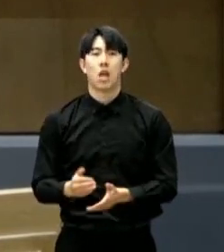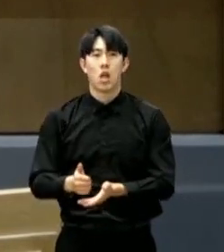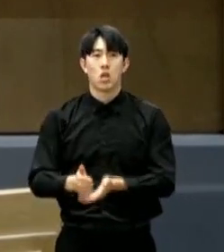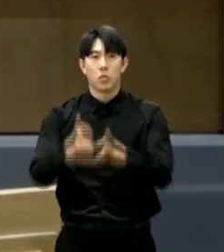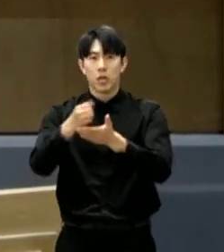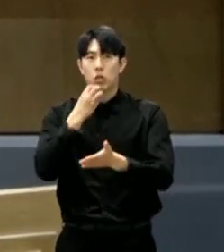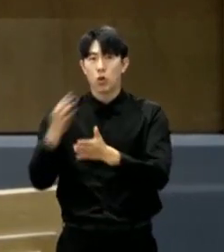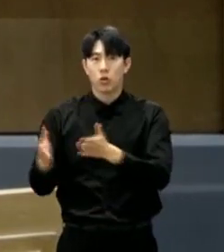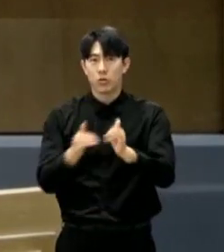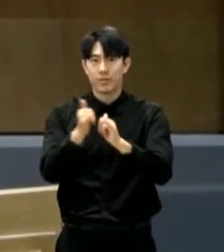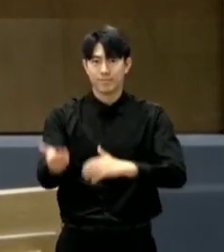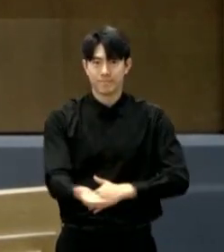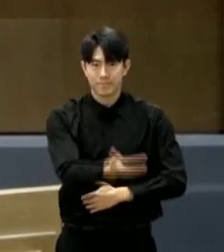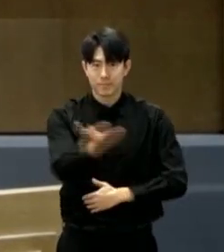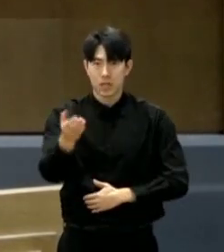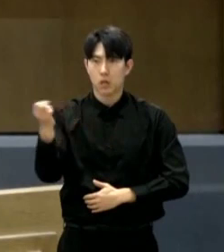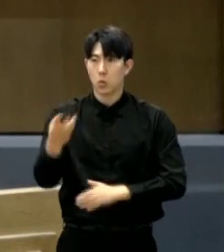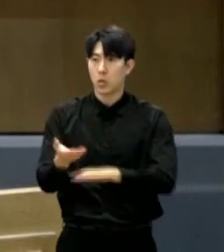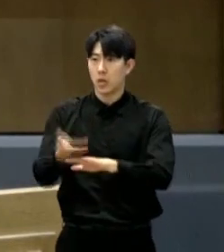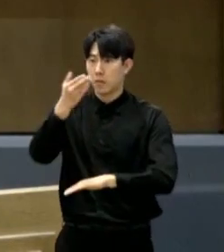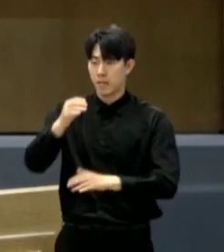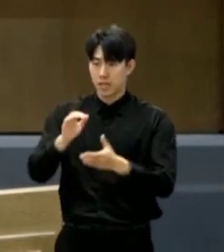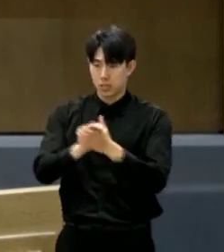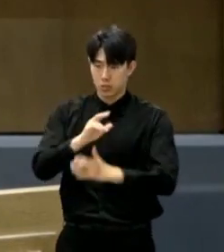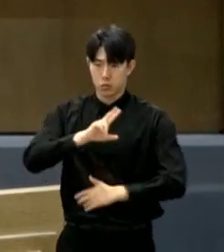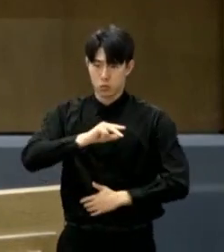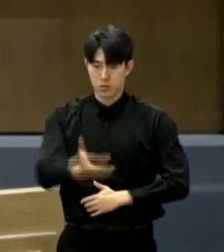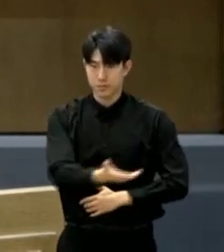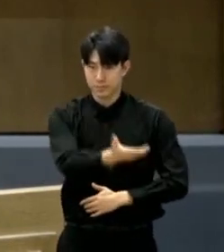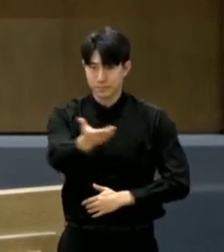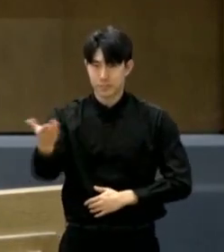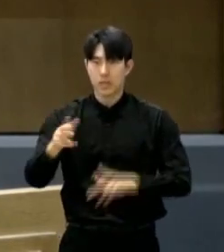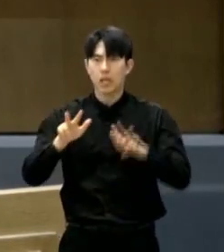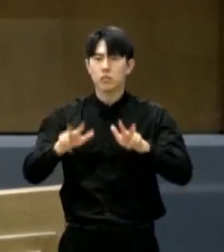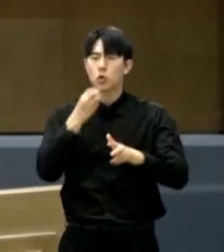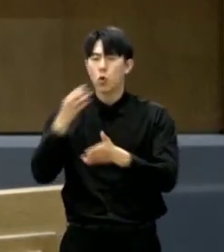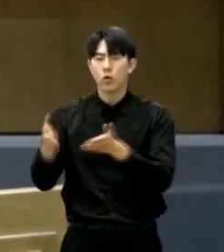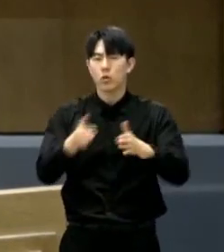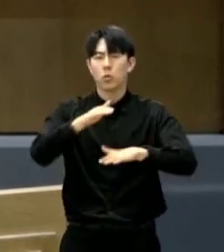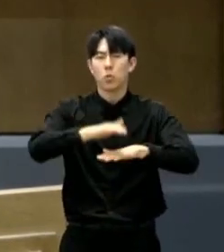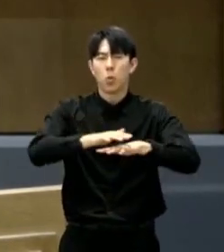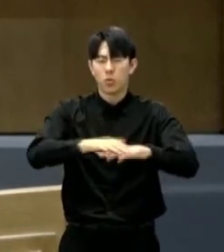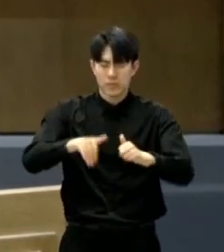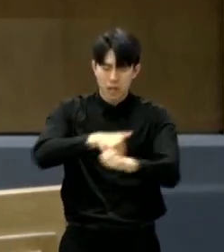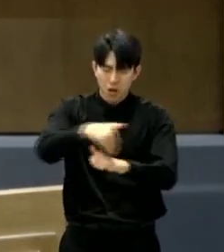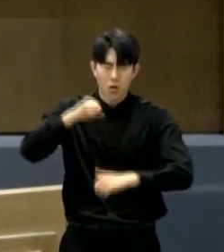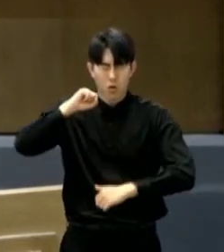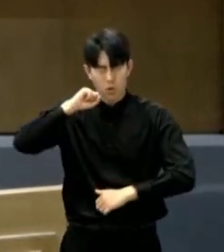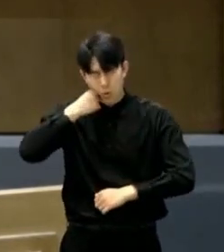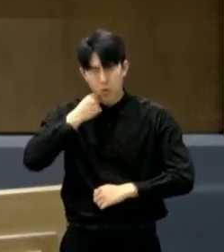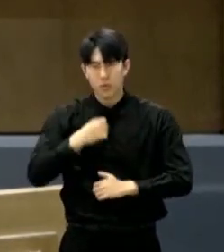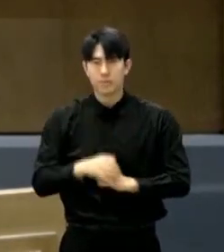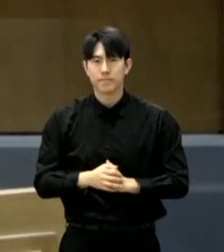존경하는 경기도민 여러분, 그리고 선배 동료 의원 여러분, 현재 경기 농업이 정말 어렵습니다.